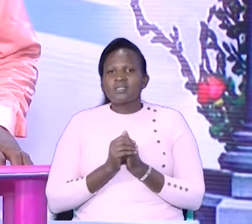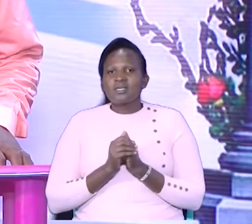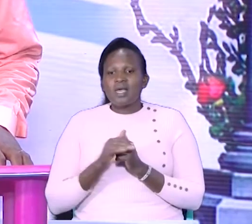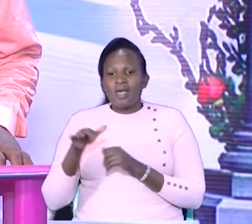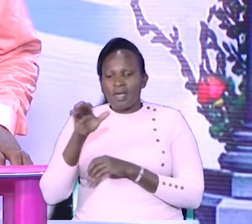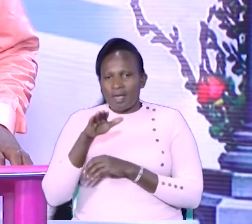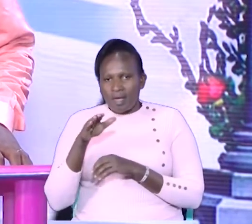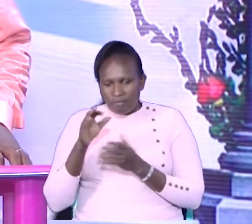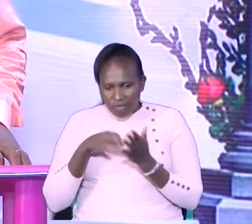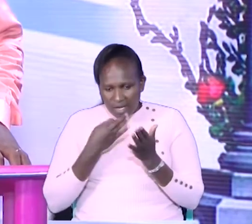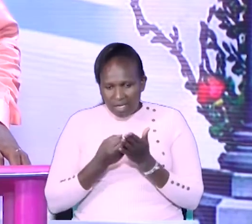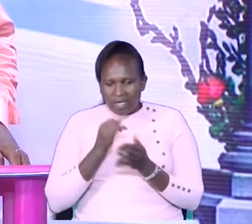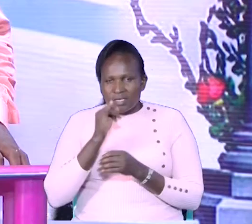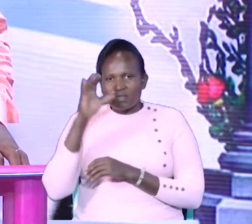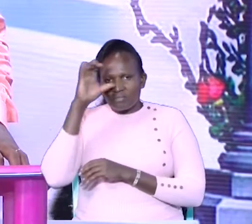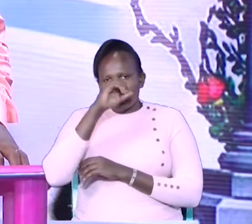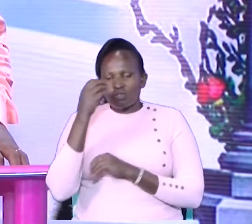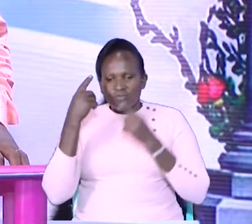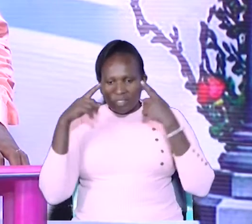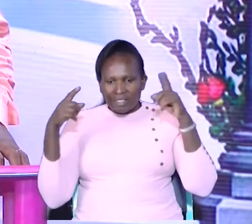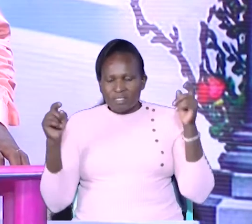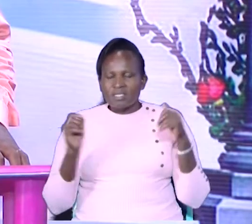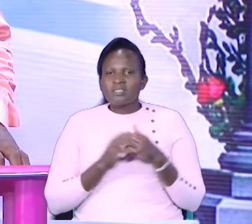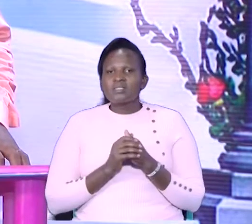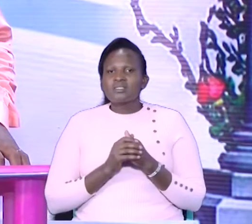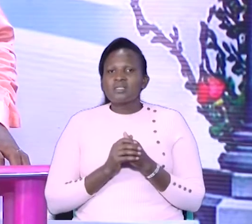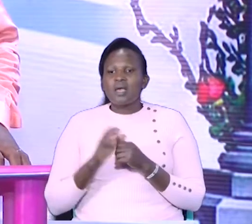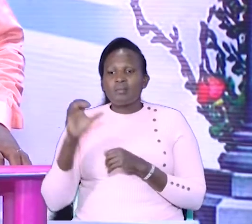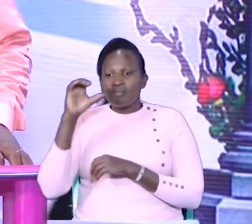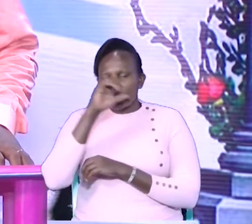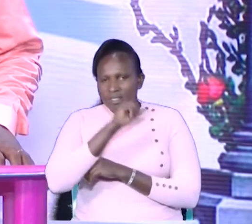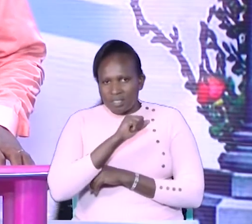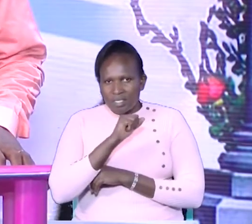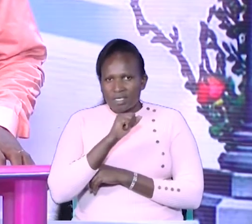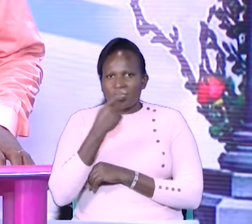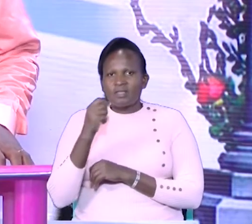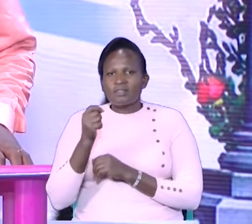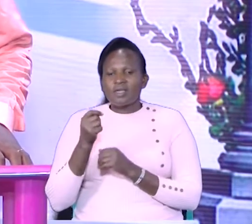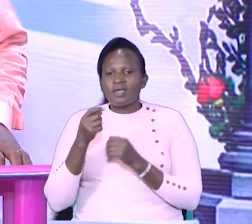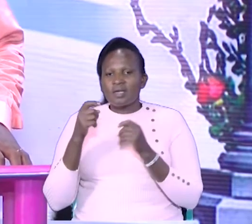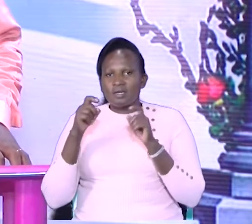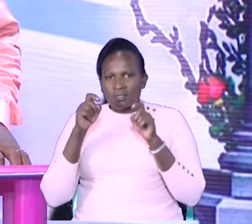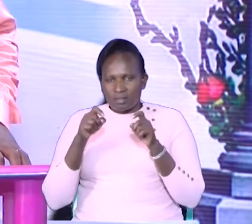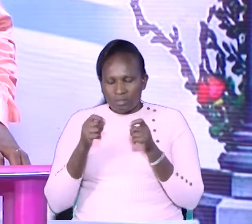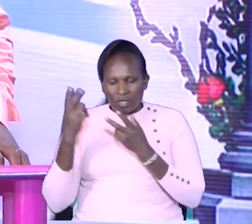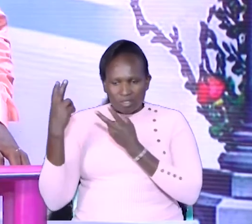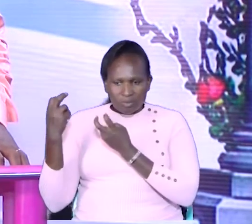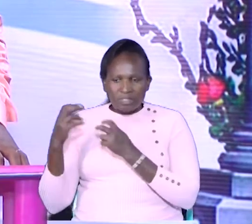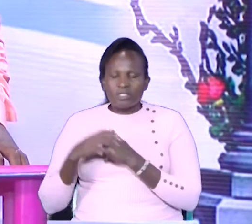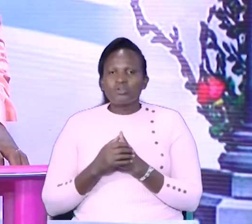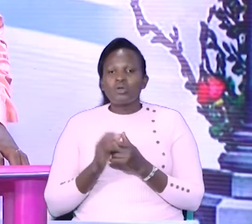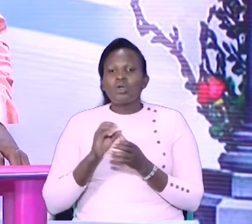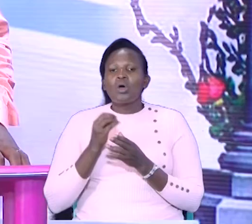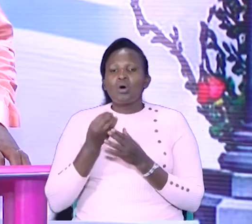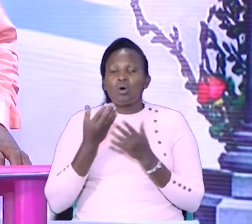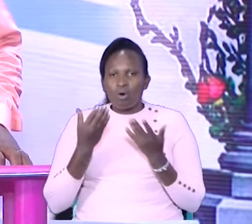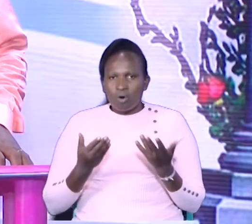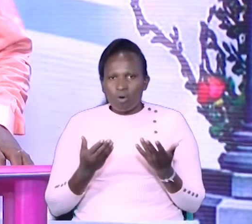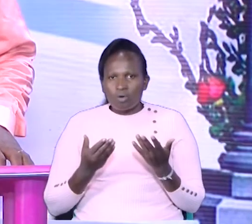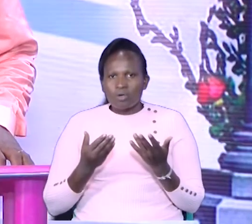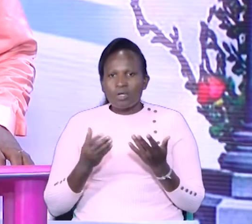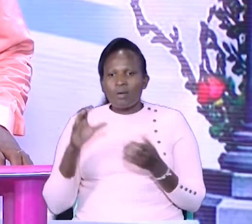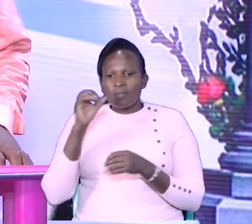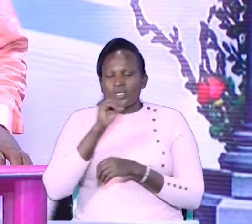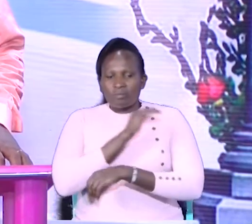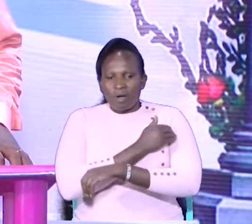Failure is lack of success, missing the required expectation, or inability